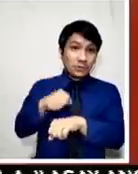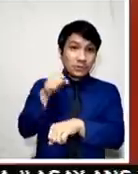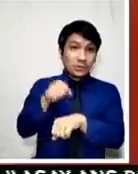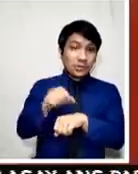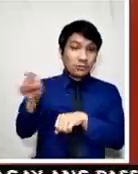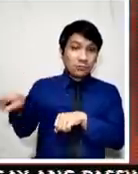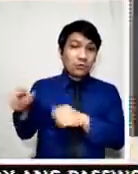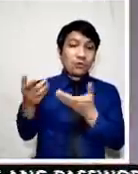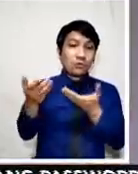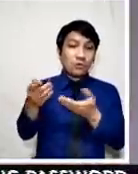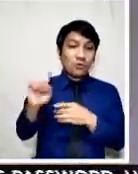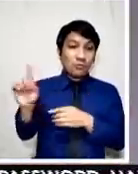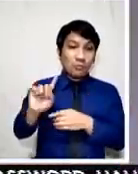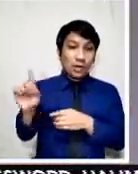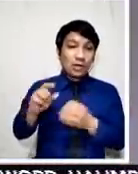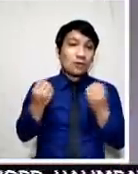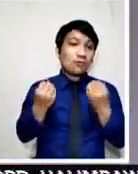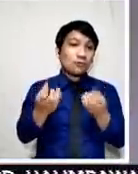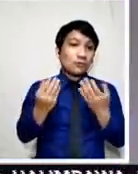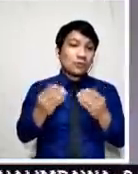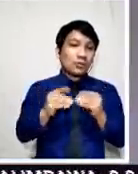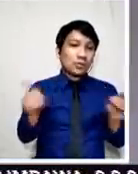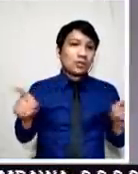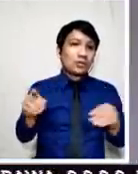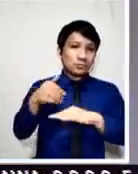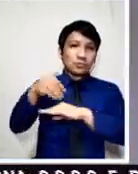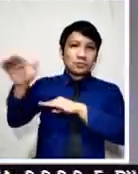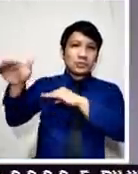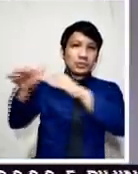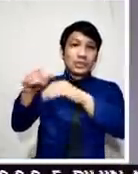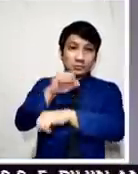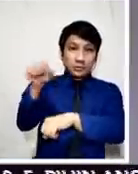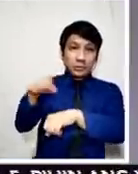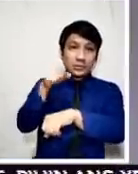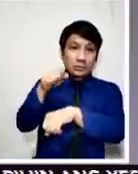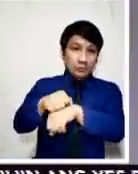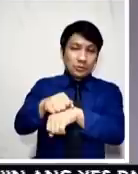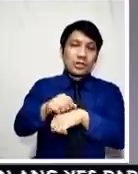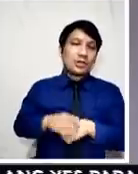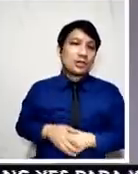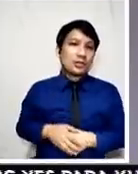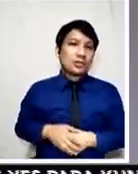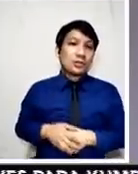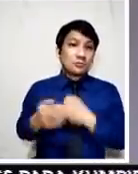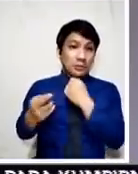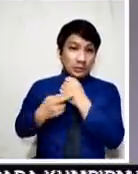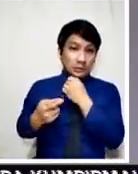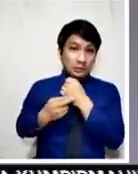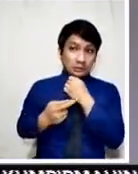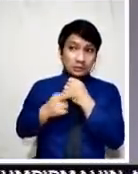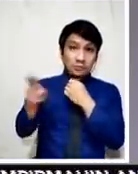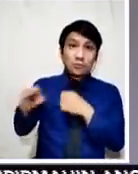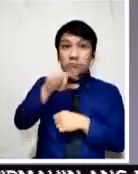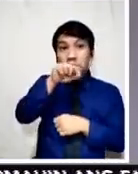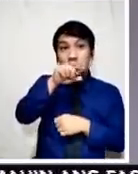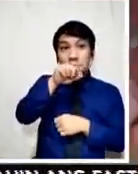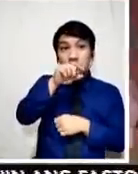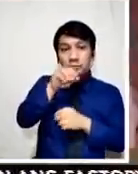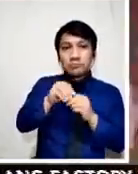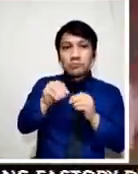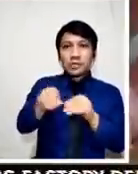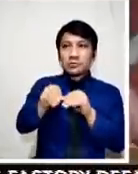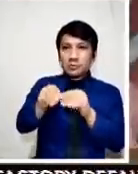Heart Pigeons. Padala tayo ng mga parent stock sa Singapore for the conservation breeding. Tinry nila kung